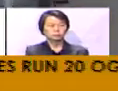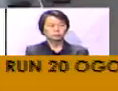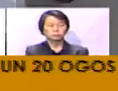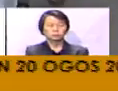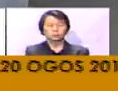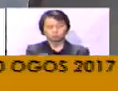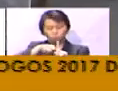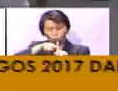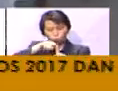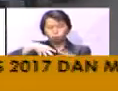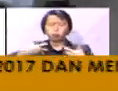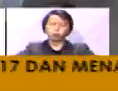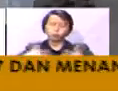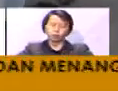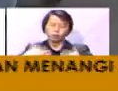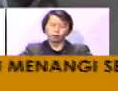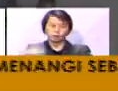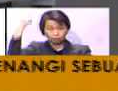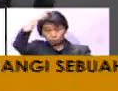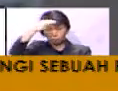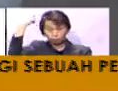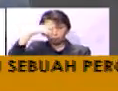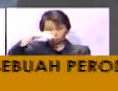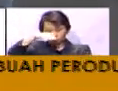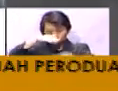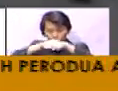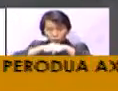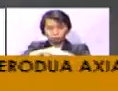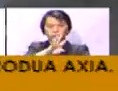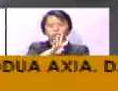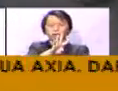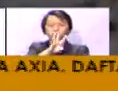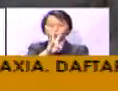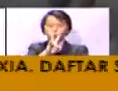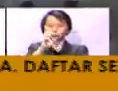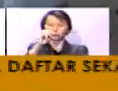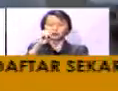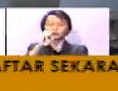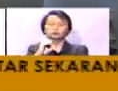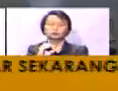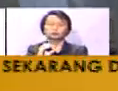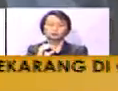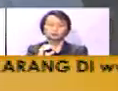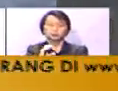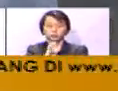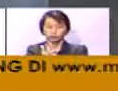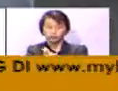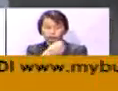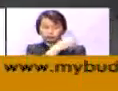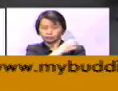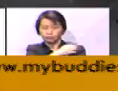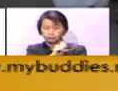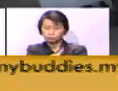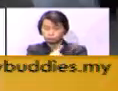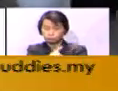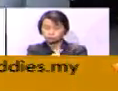Suhu panas semasa musim haji tahun ini dijangka boleh mencecah sehingga 47 darjah Celsius. Justru pegawai perubatan